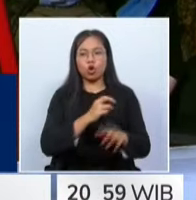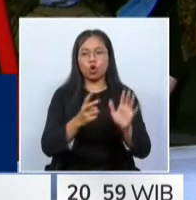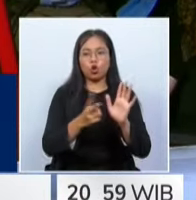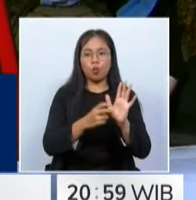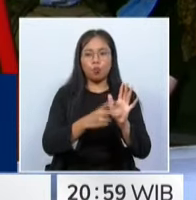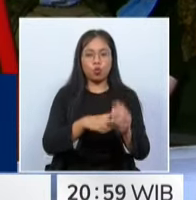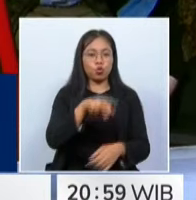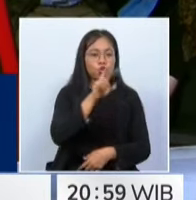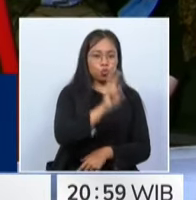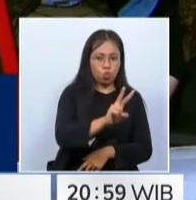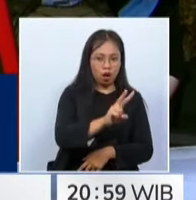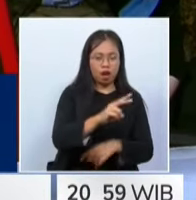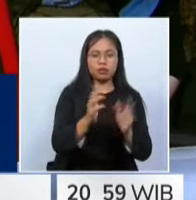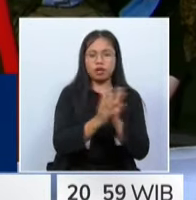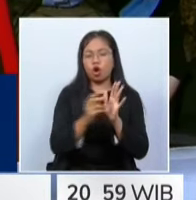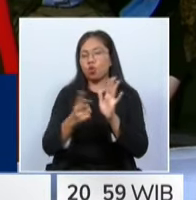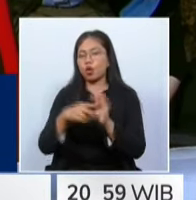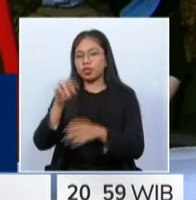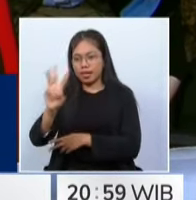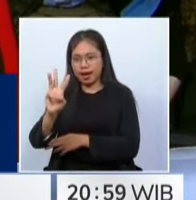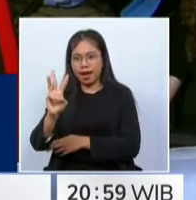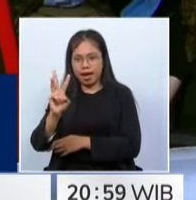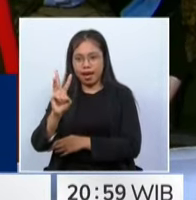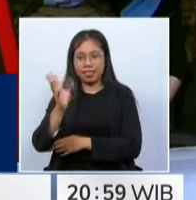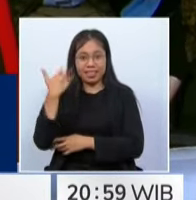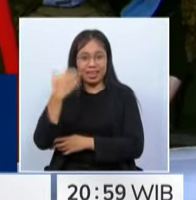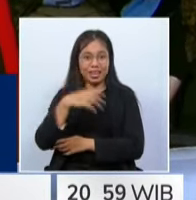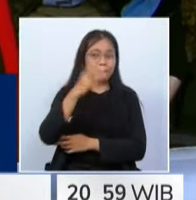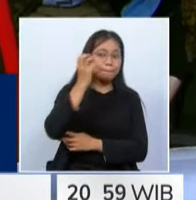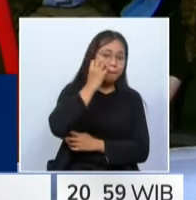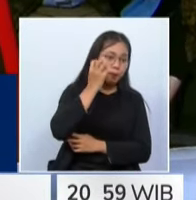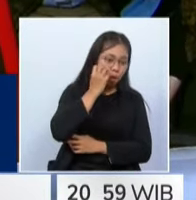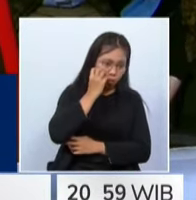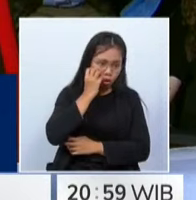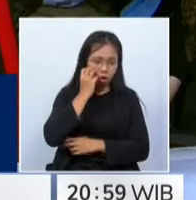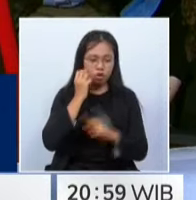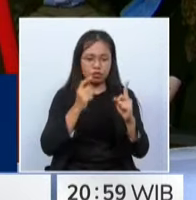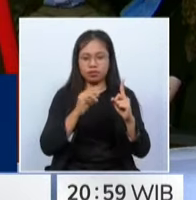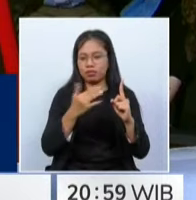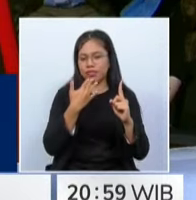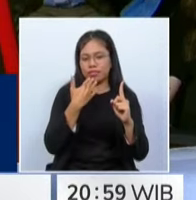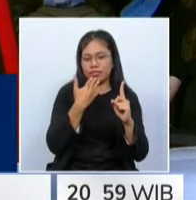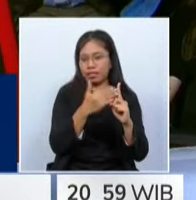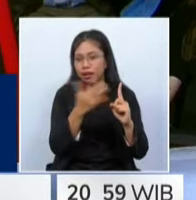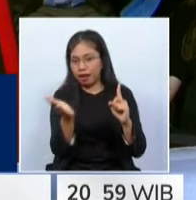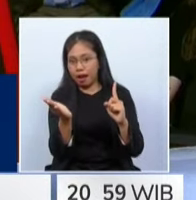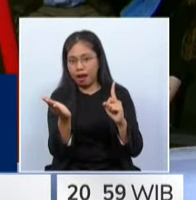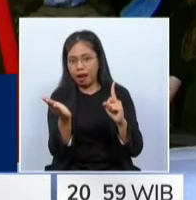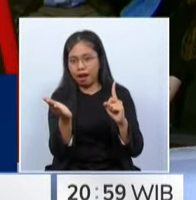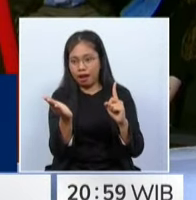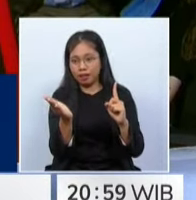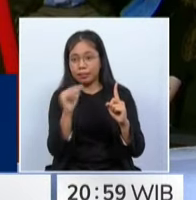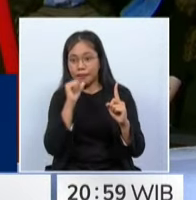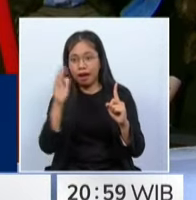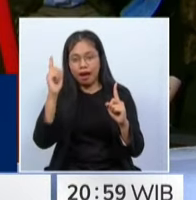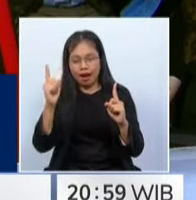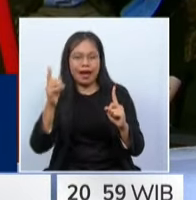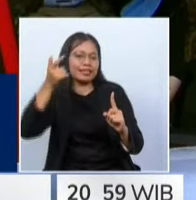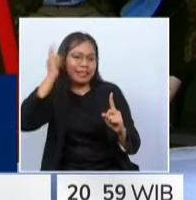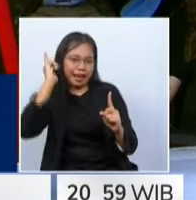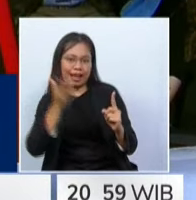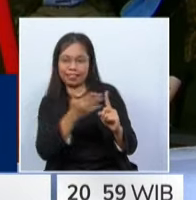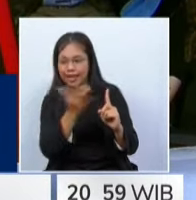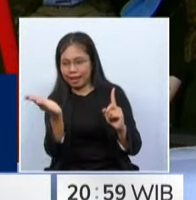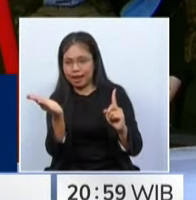menanggapi diawali dengan calon Presiden nomor urut du bapak kepadaalon Presiden nomor bapak gjar prowo kami persilan Pak